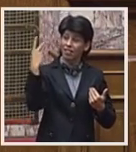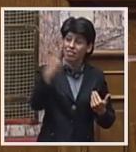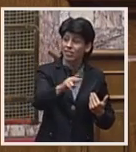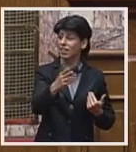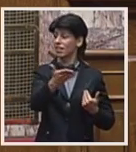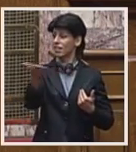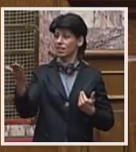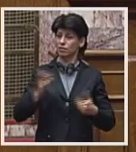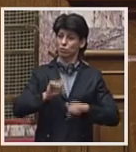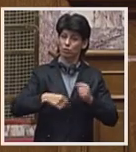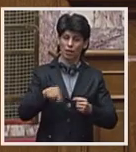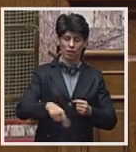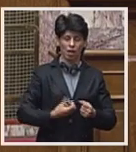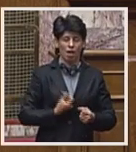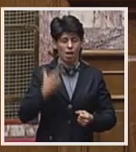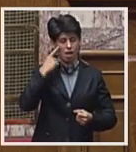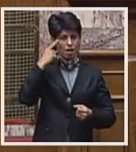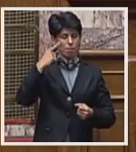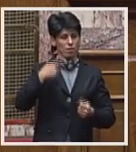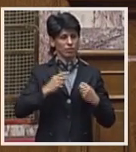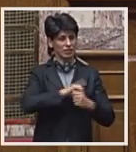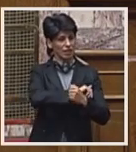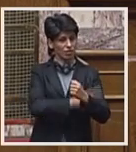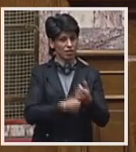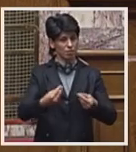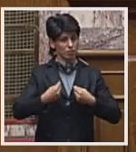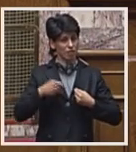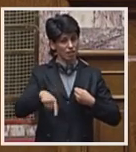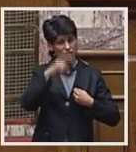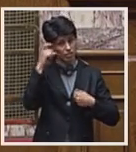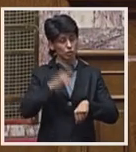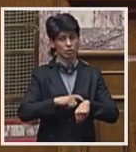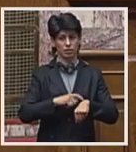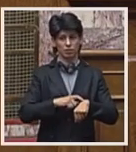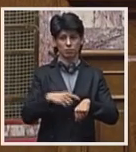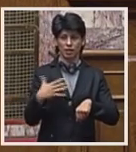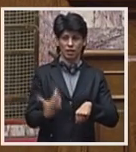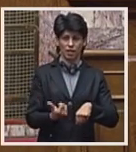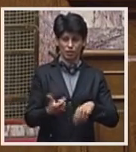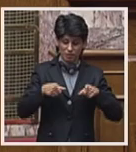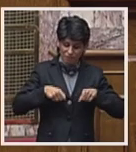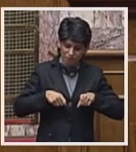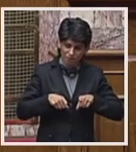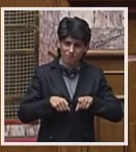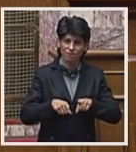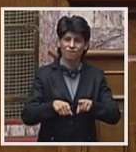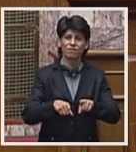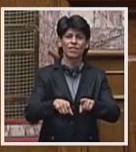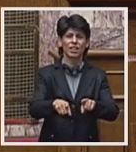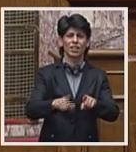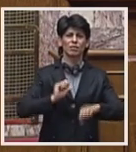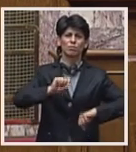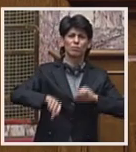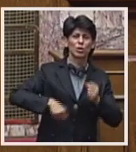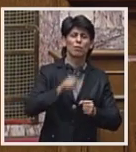προσπάθεια εμπνέει και εμάς, μας δίνει δύναμη σε αυτή τη δύσκολη στιγμή. Έχουμε μια κοινή οδύσσια, είναι η οδύσσια της